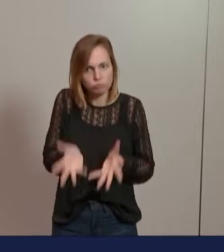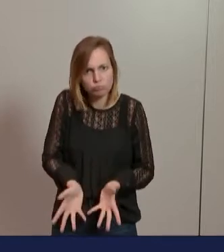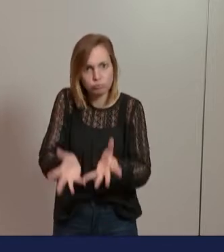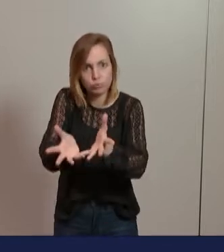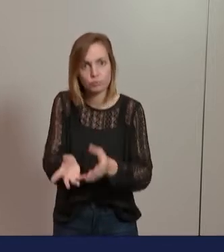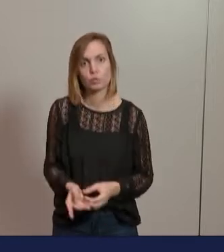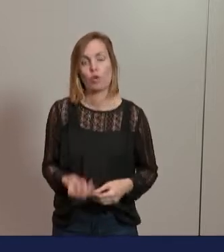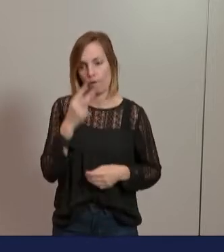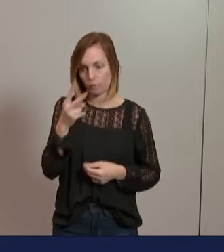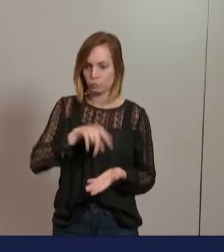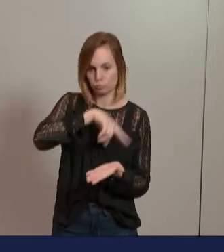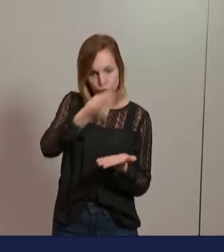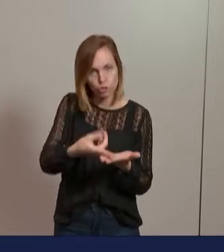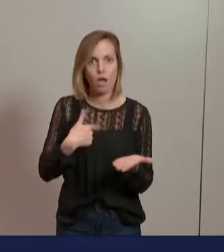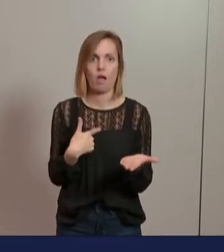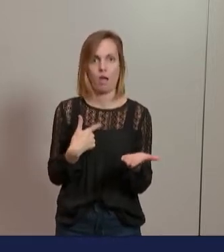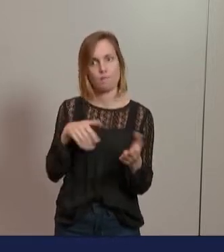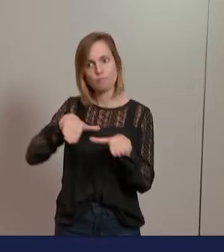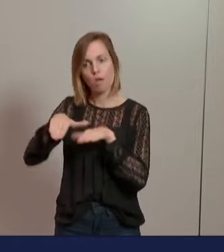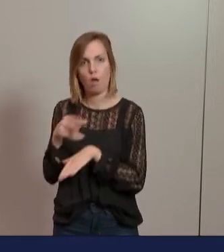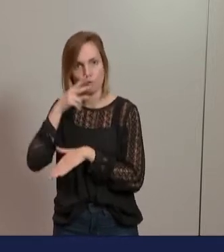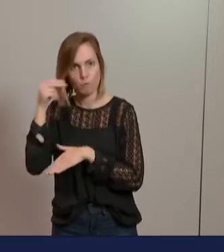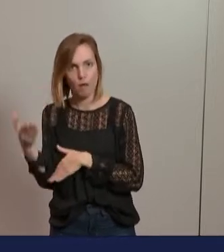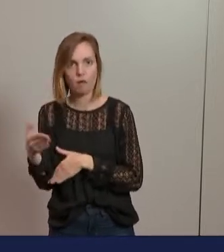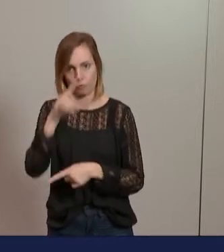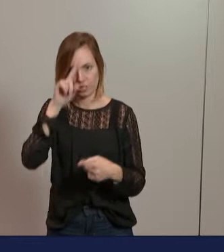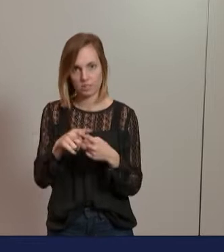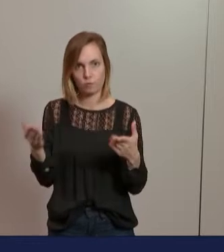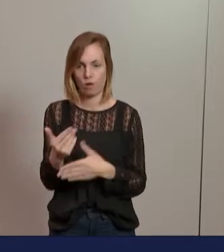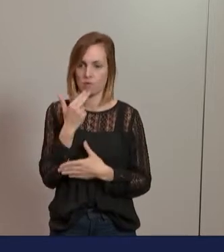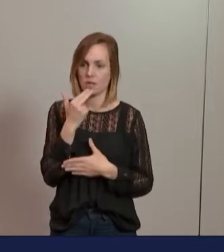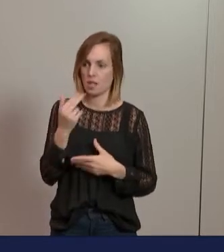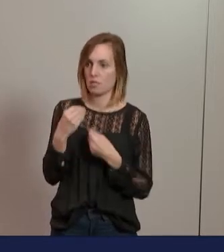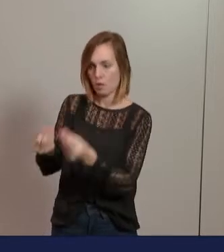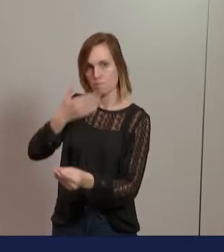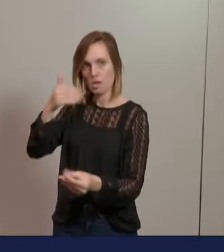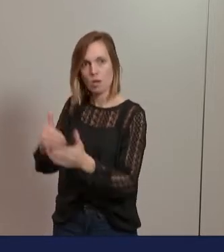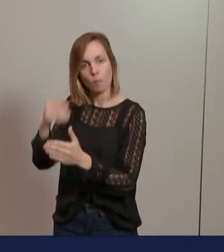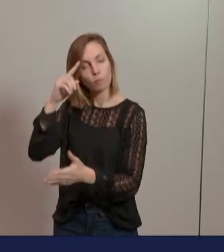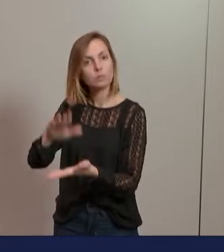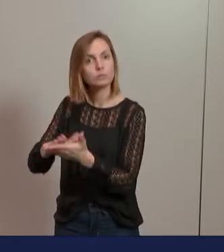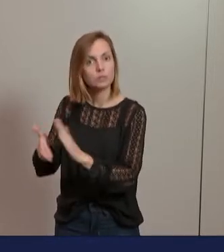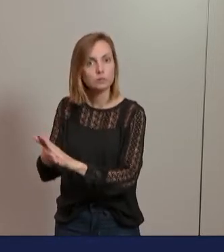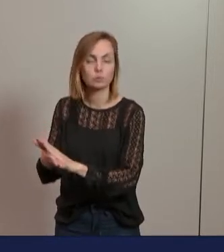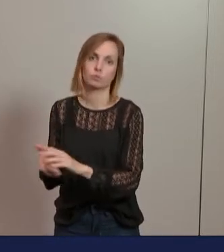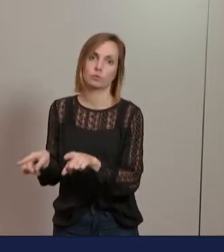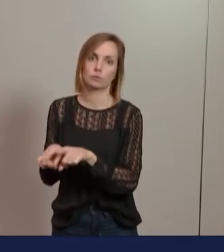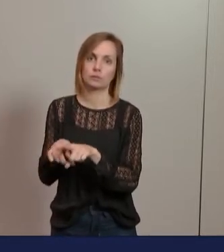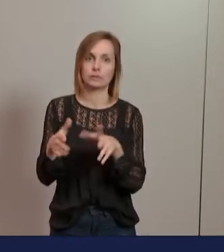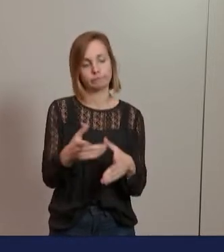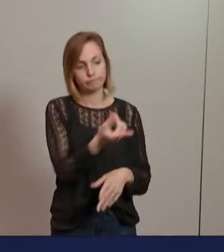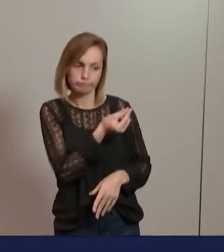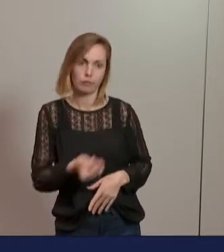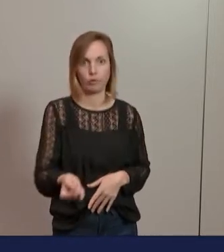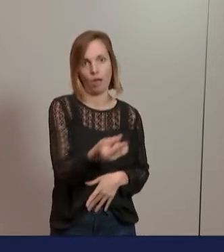moyens humains et financiers, notre projet est d'améliorer la qualité de nos services aux associations et de renforcer notre culture